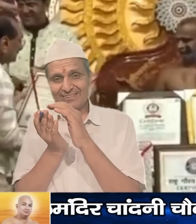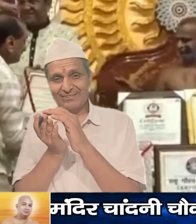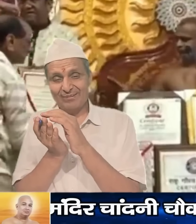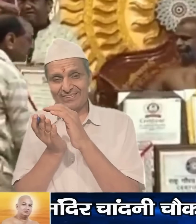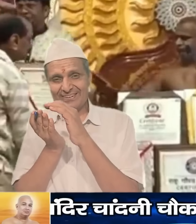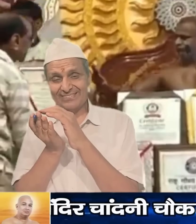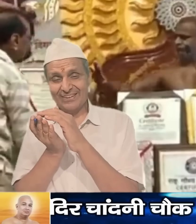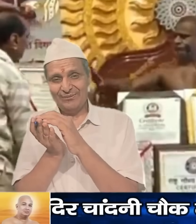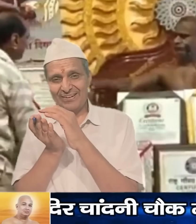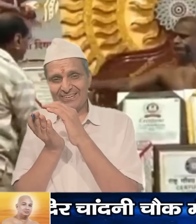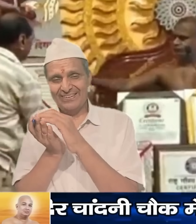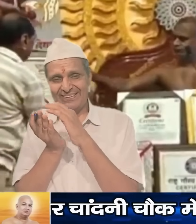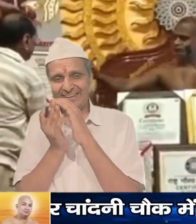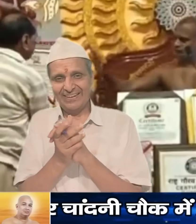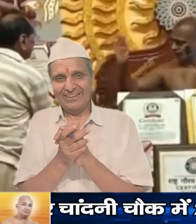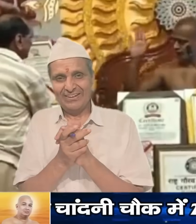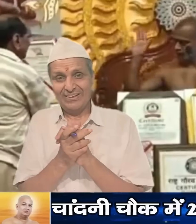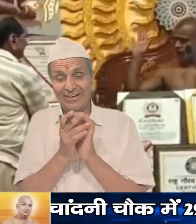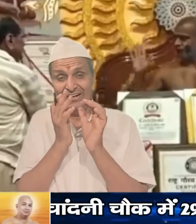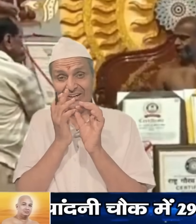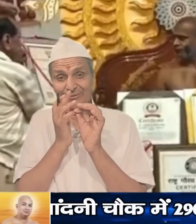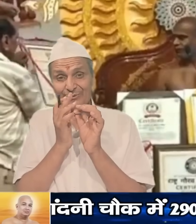प्रमाण पत्र सर्टिफिकेट दिया गया।